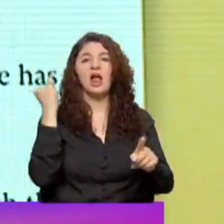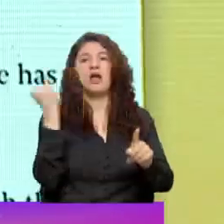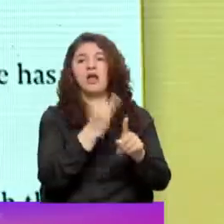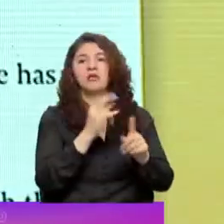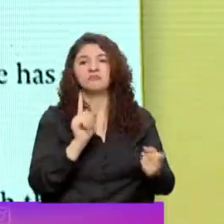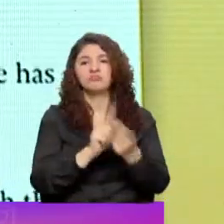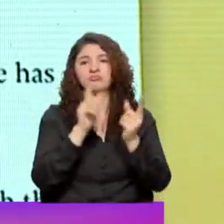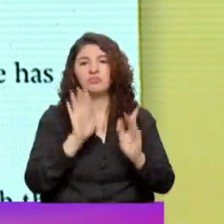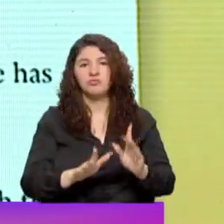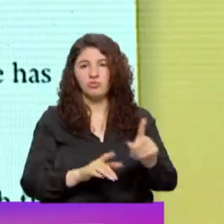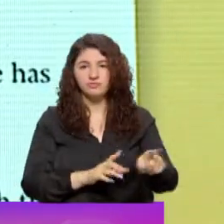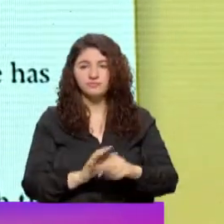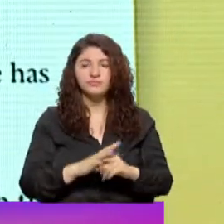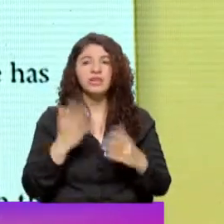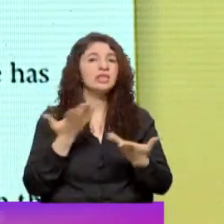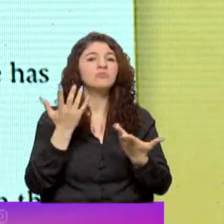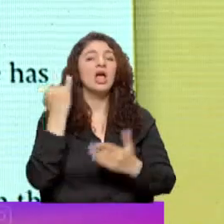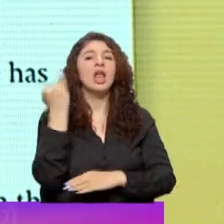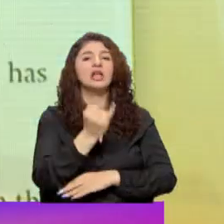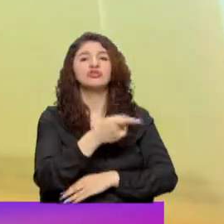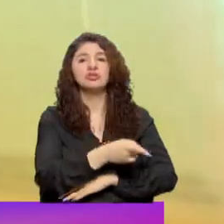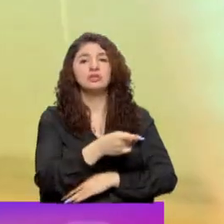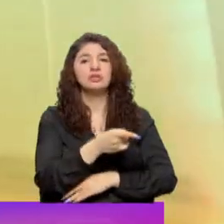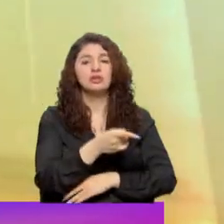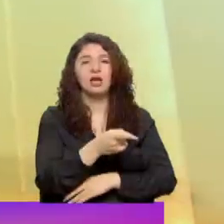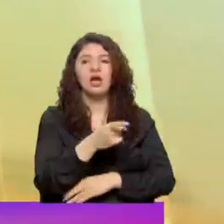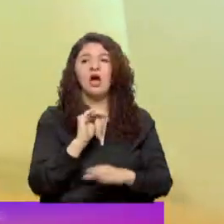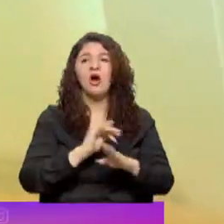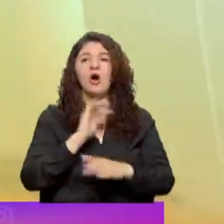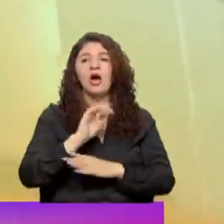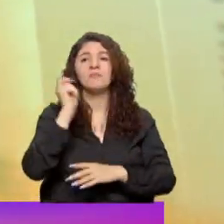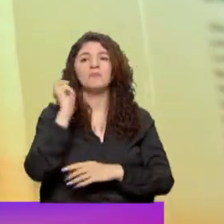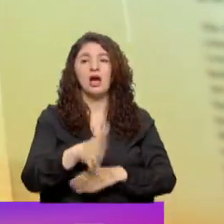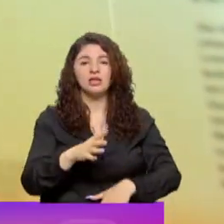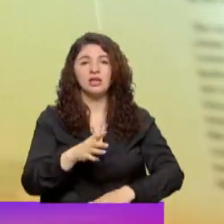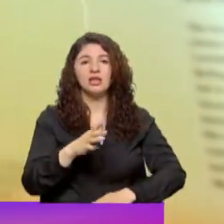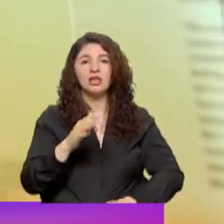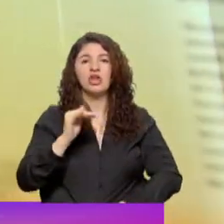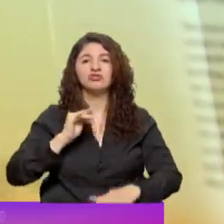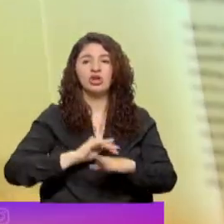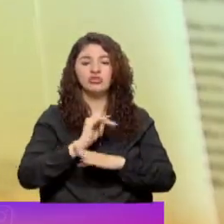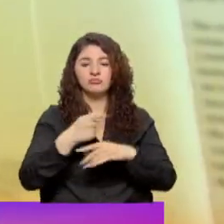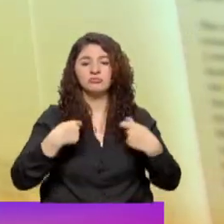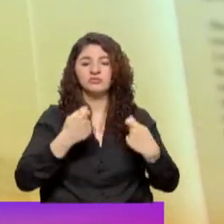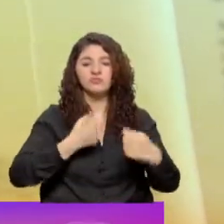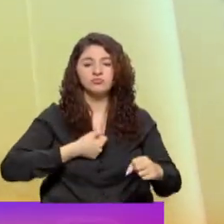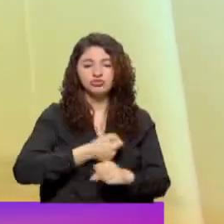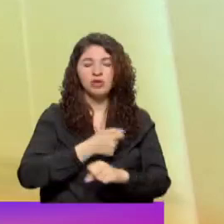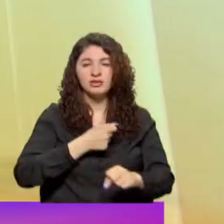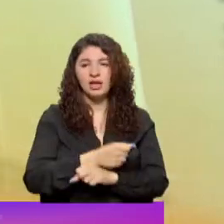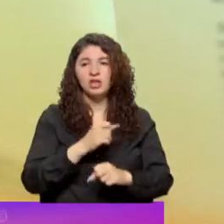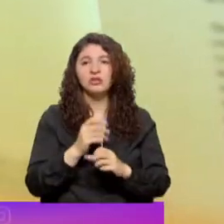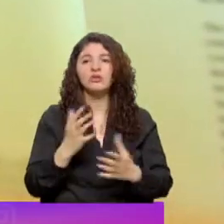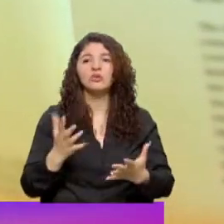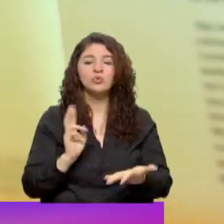eleştirilerle karşı karşıya neymiş eleştiriler hayat pahalılığının yaşam maliyeti ile mücadelenin